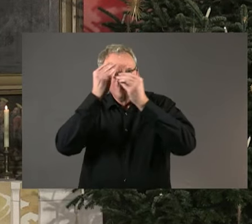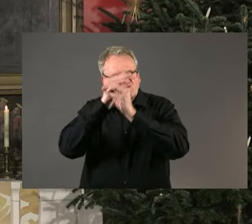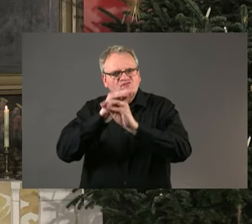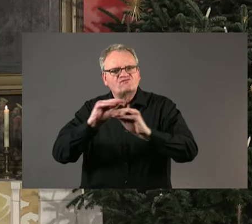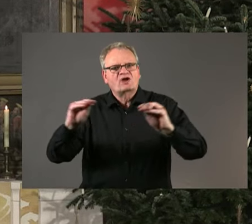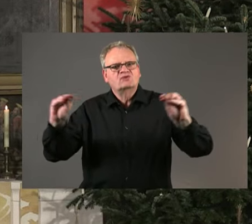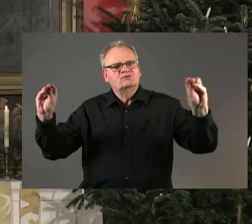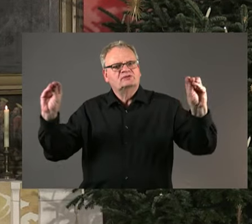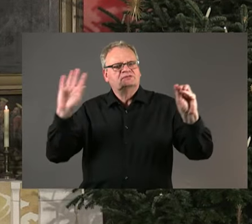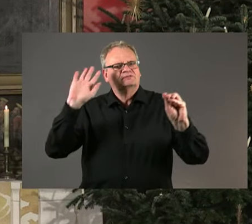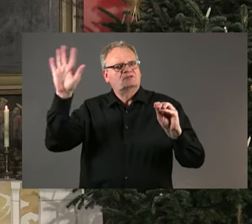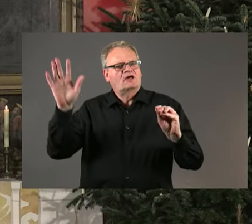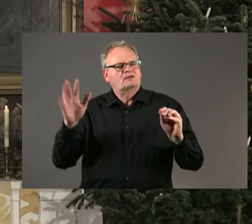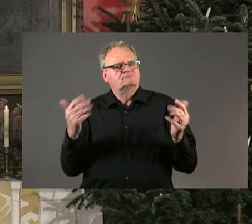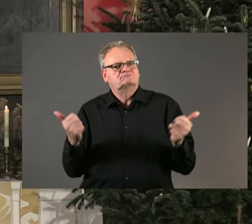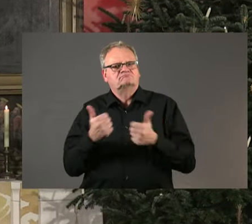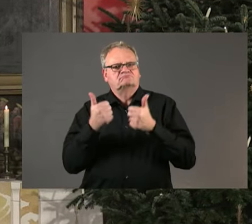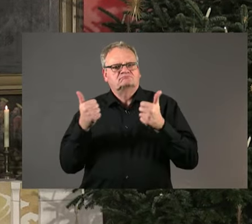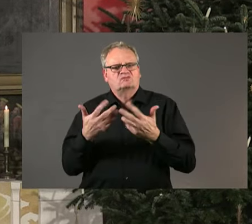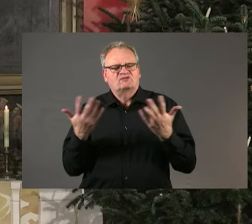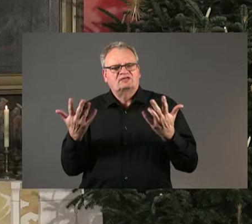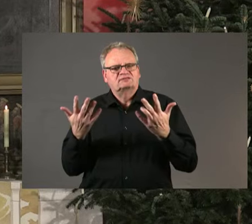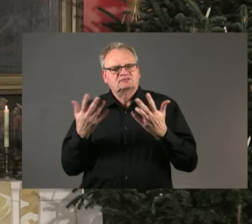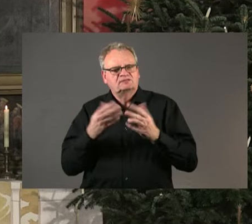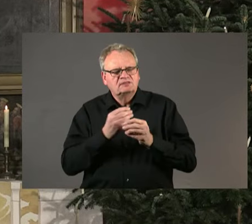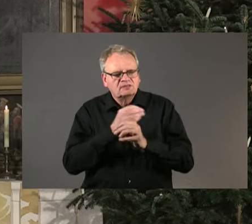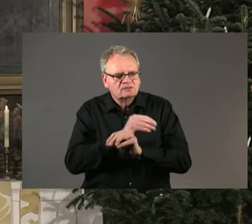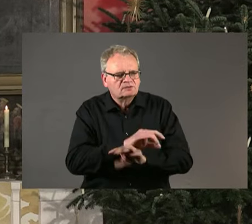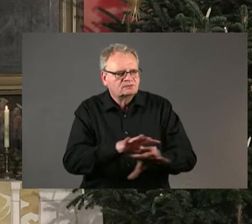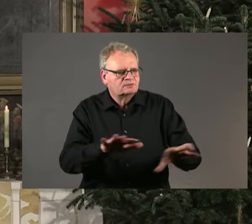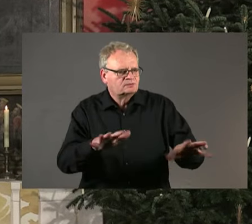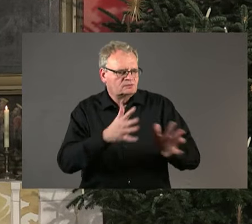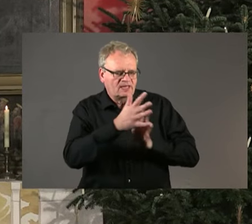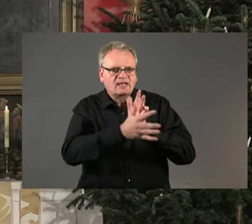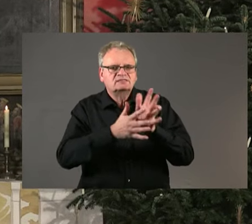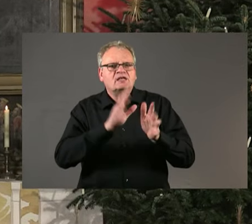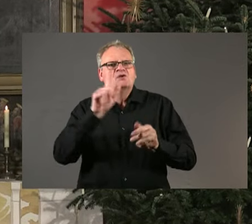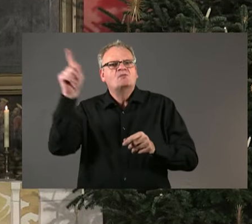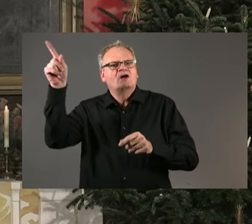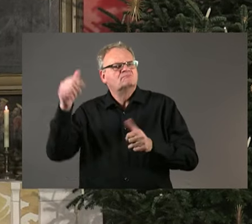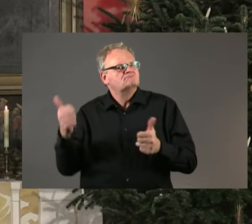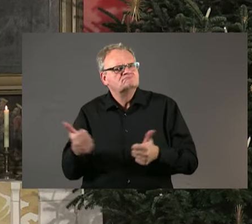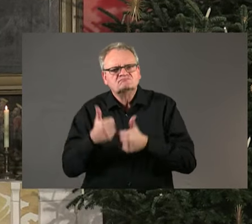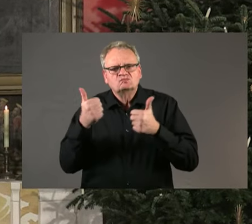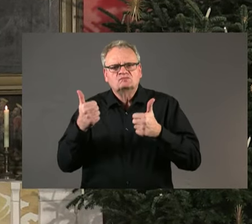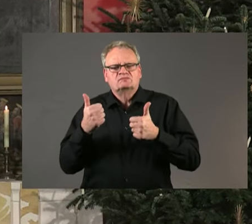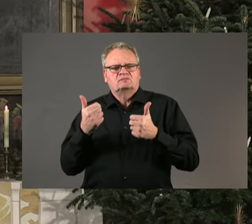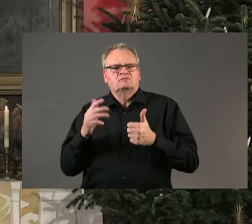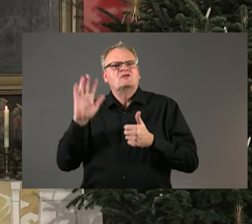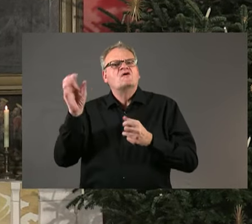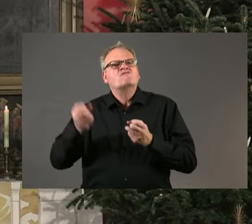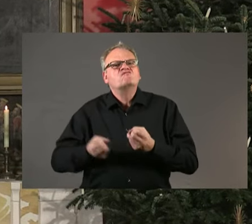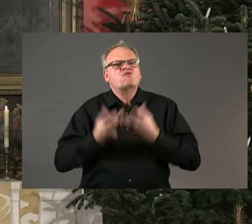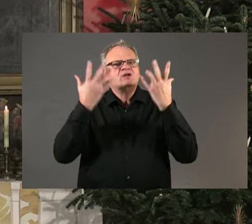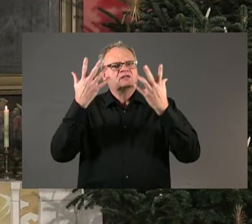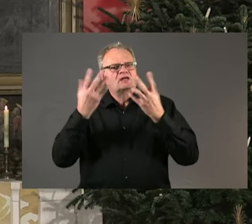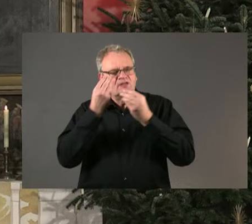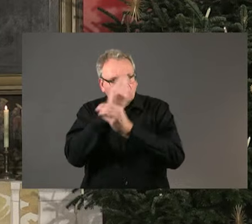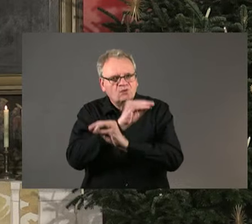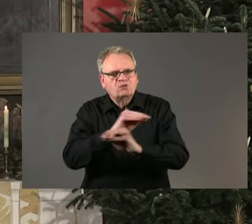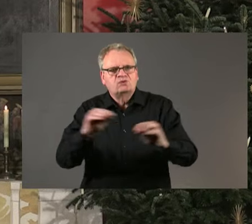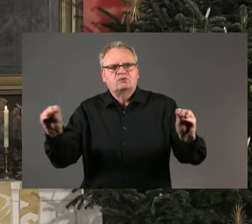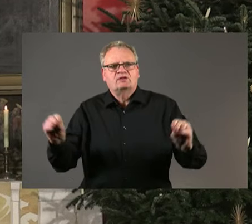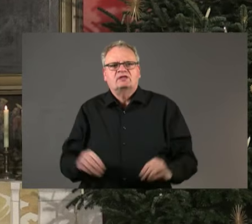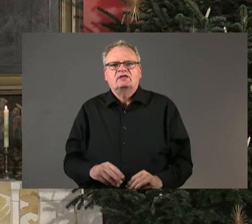Tag sein Heil. Erzählt unter den Heiden von seiner Herrlichkeit, unter allen Völkern von seinen Wundern.